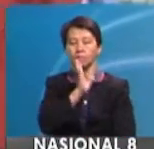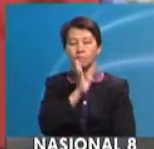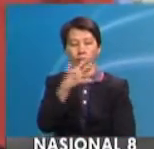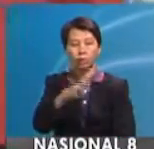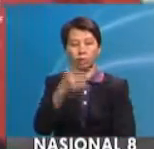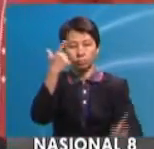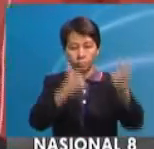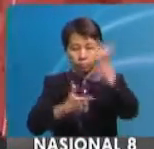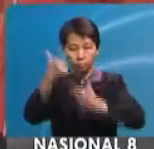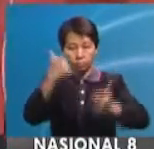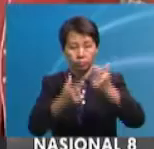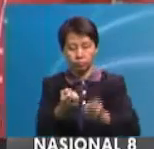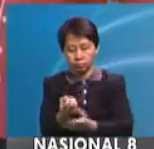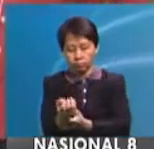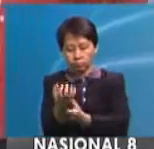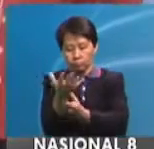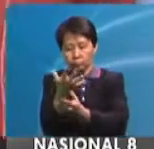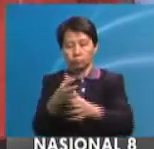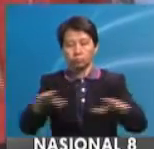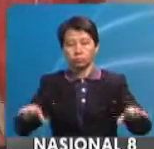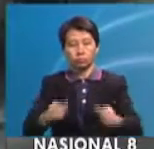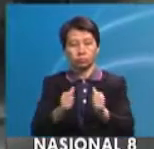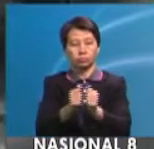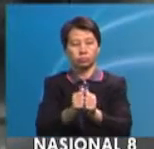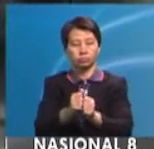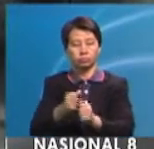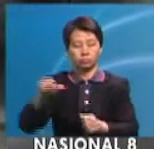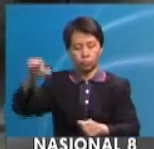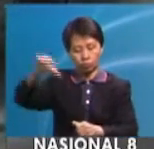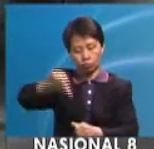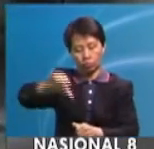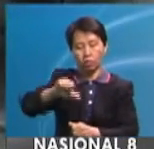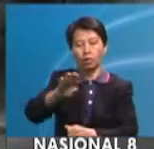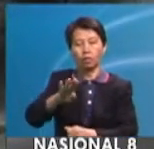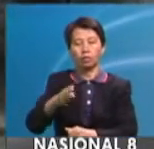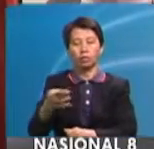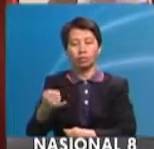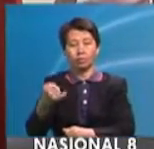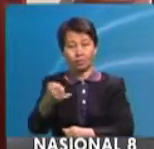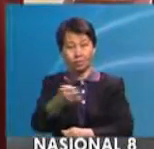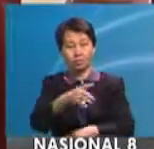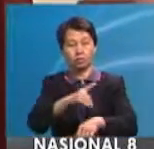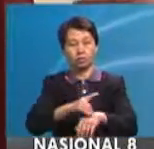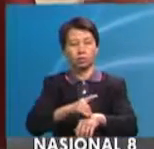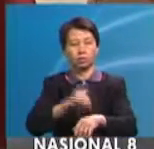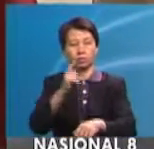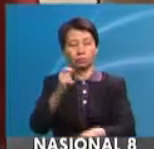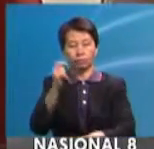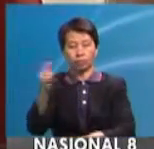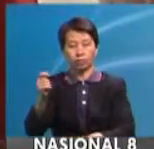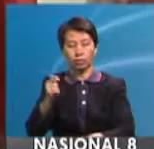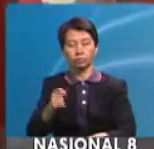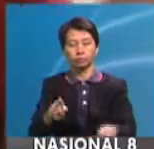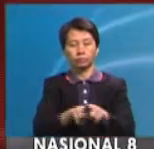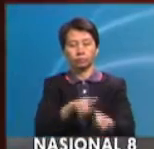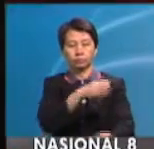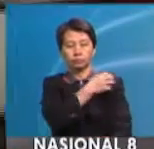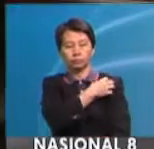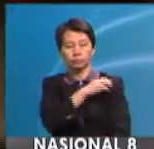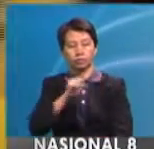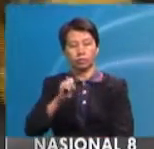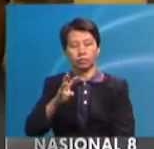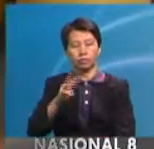melawan perusahaan kerupuk dan penghasilan sosbilis di pangkalan kubo tumpat hadir sama ketua pegawai Executive